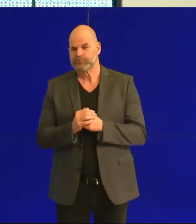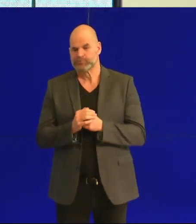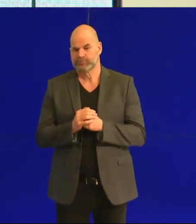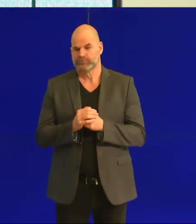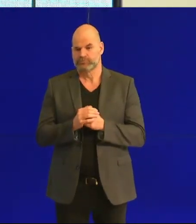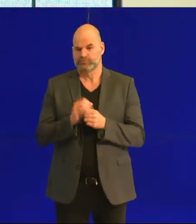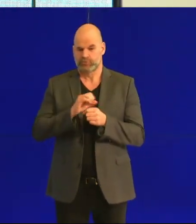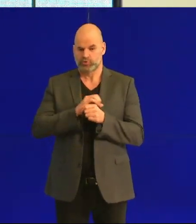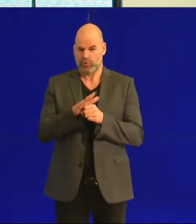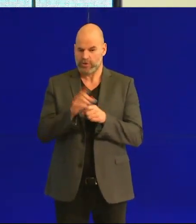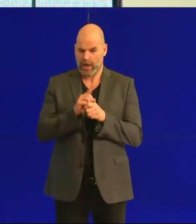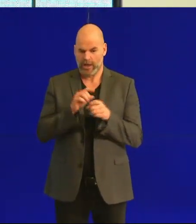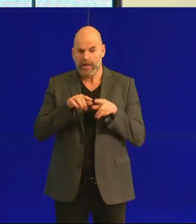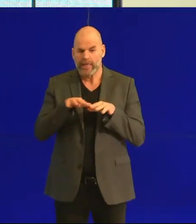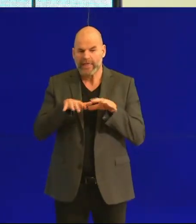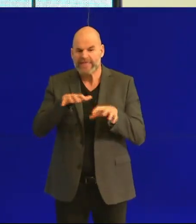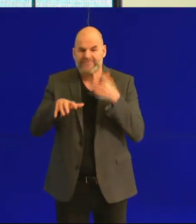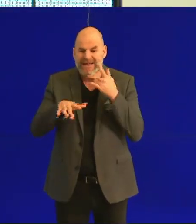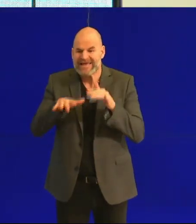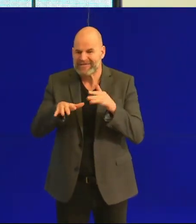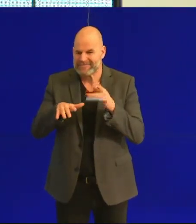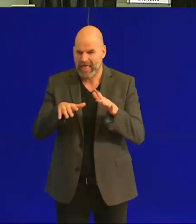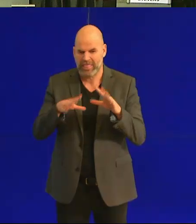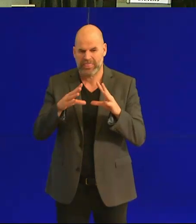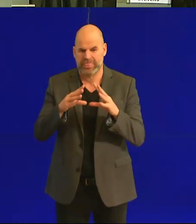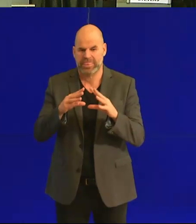en tant que